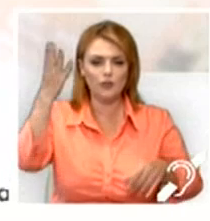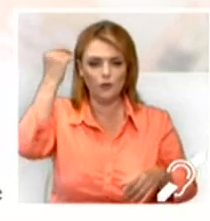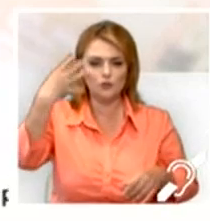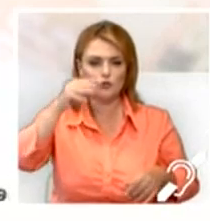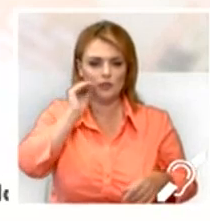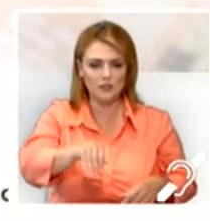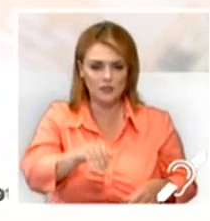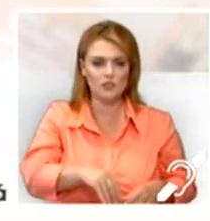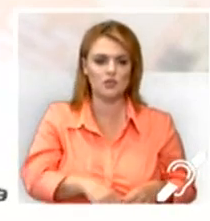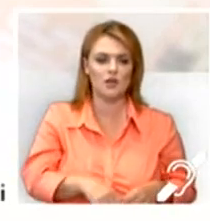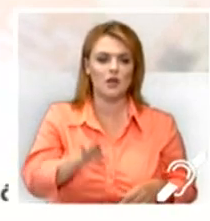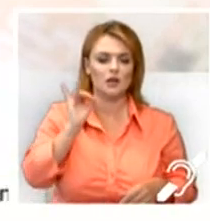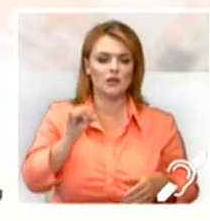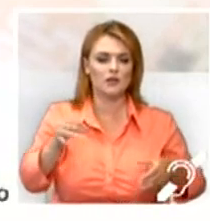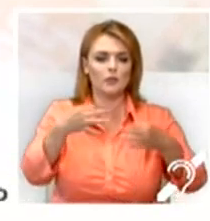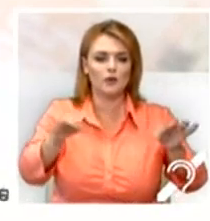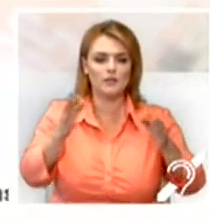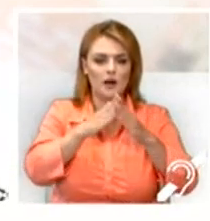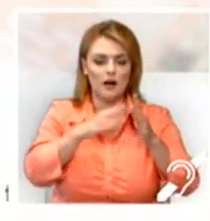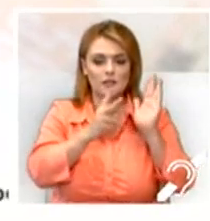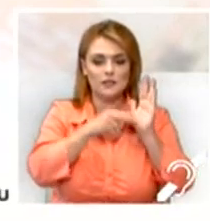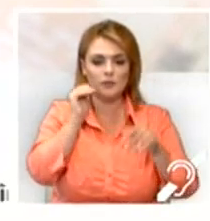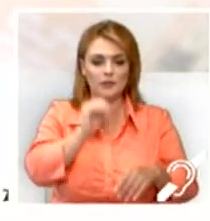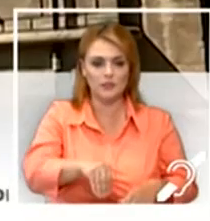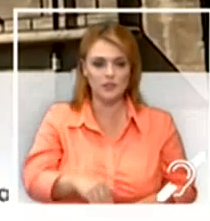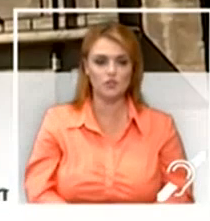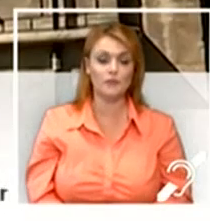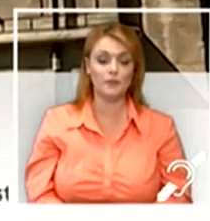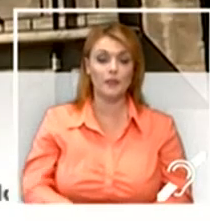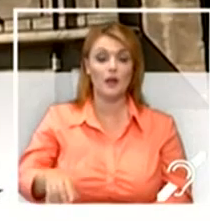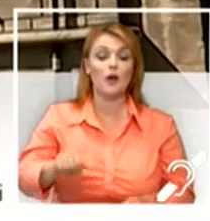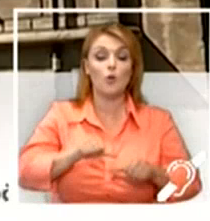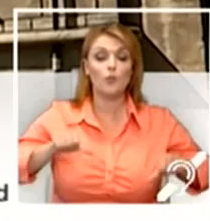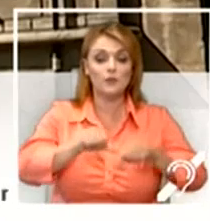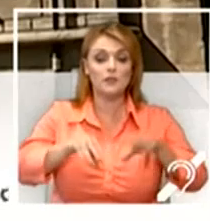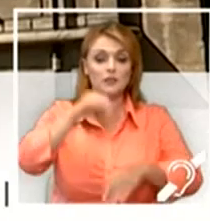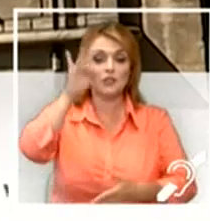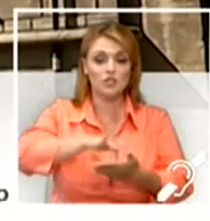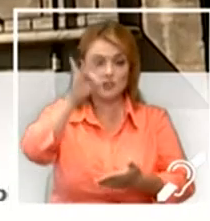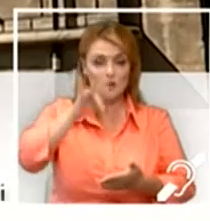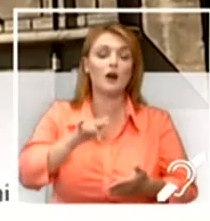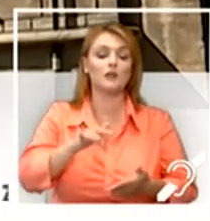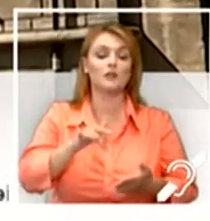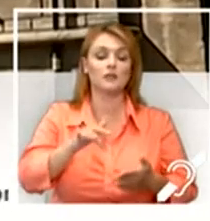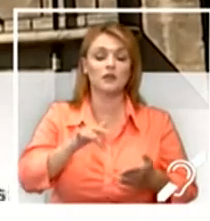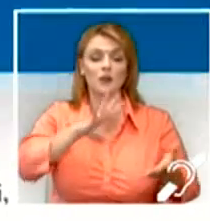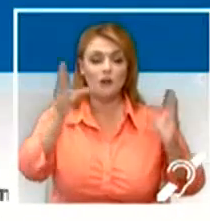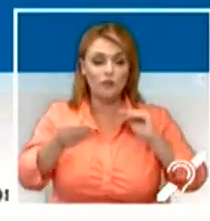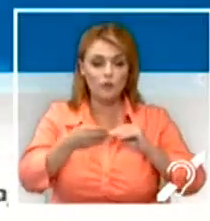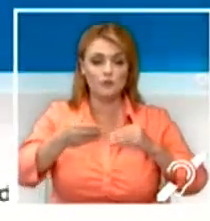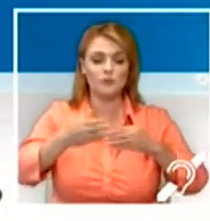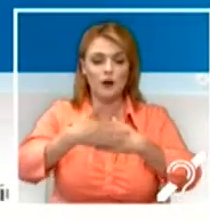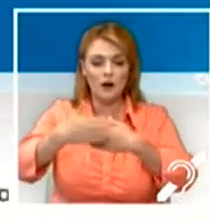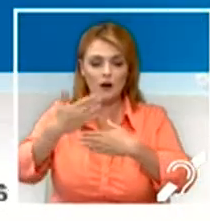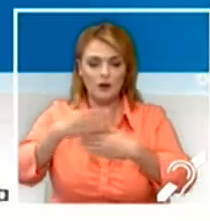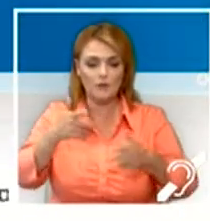de lei vor intra în bugetul statului de la Partidul Democrația Acasă. CEC a inițiat 25 de contravenții pe numele persoanelor